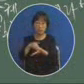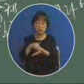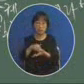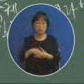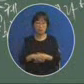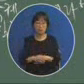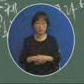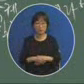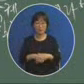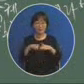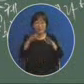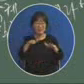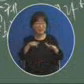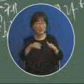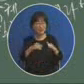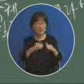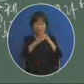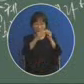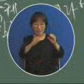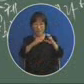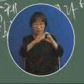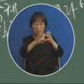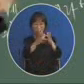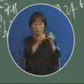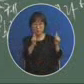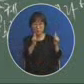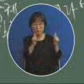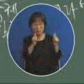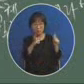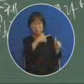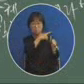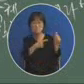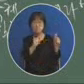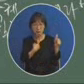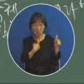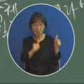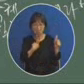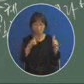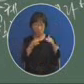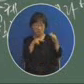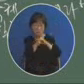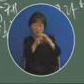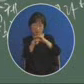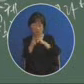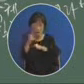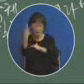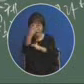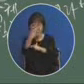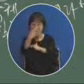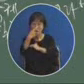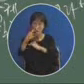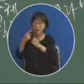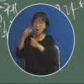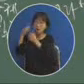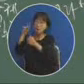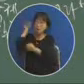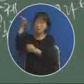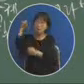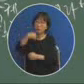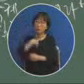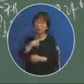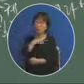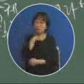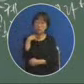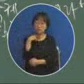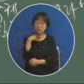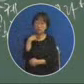모세를 지명수배되려잖아요. 잡아 죽이려고. Because right now we see 그렇게 가라는 겁니다. They're trying to arrest Moses. 아니, But now he's,